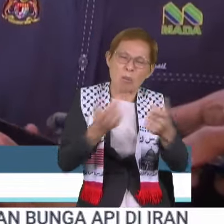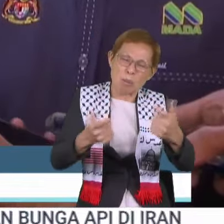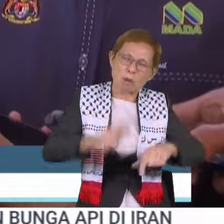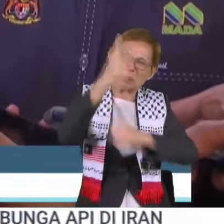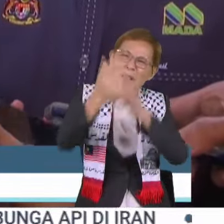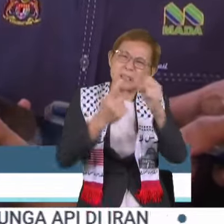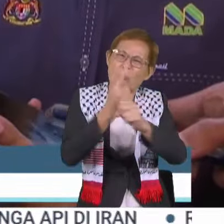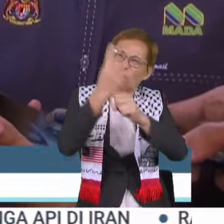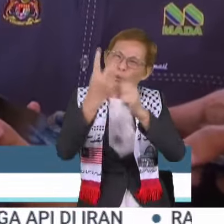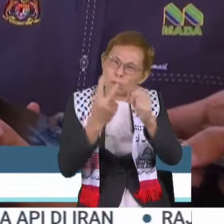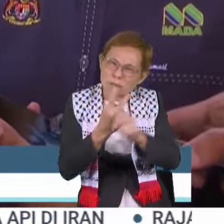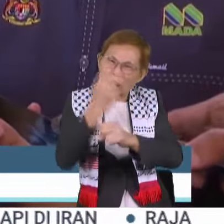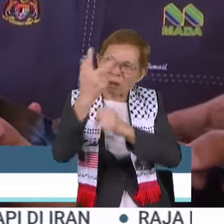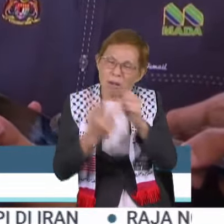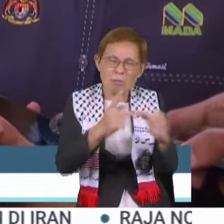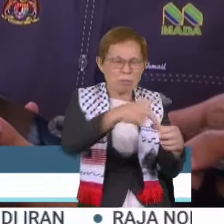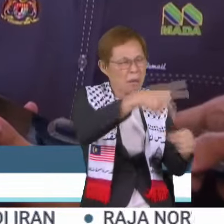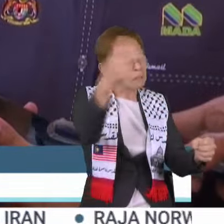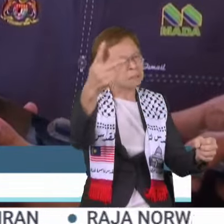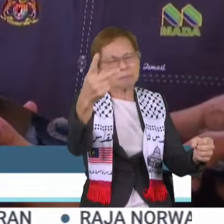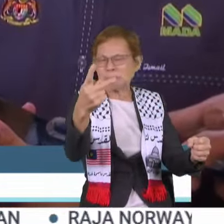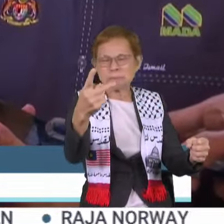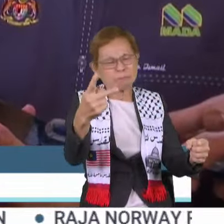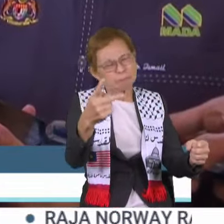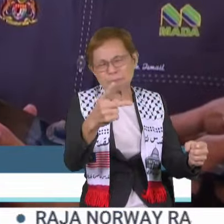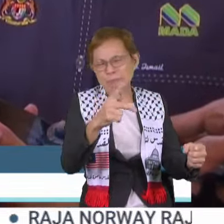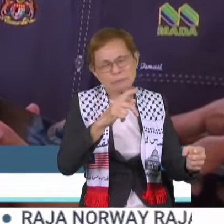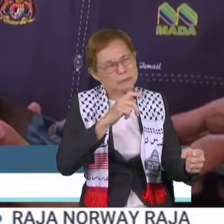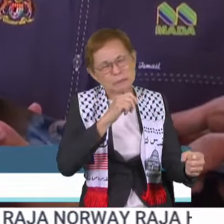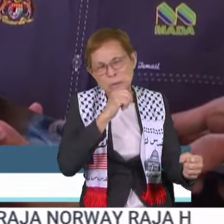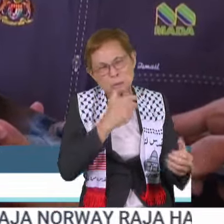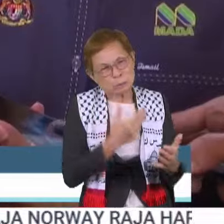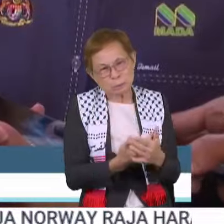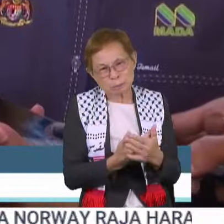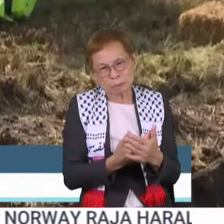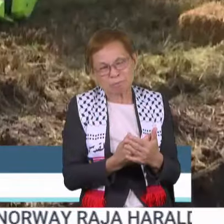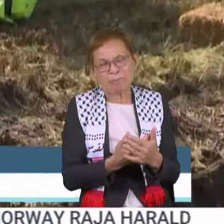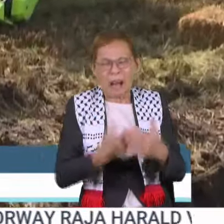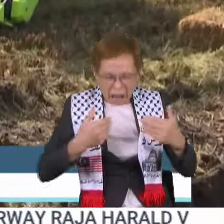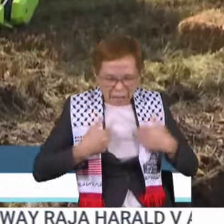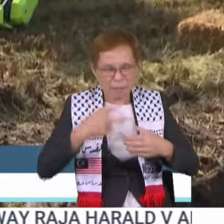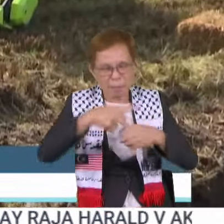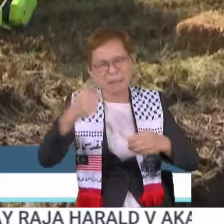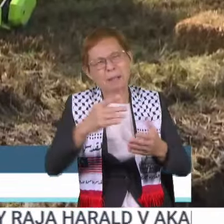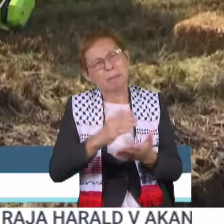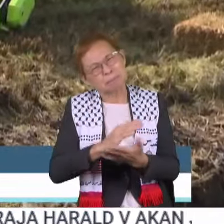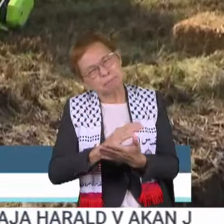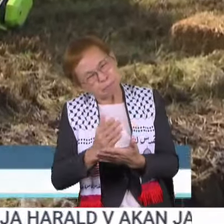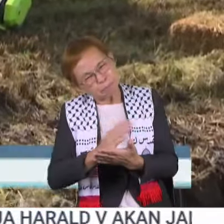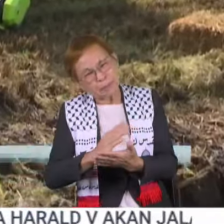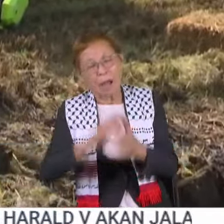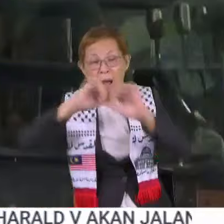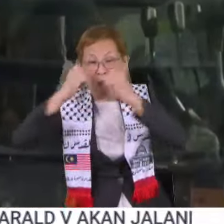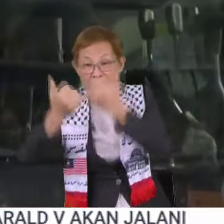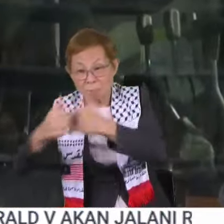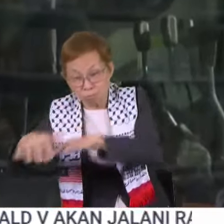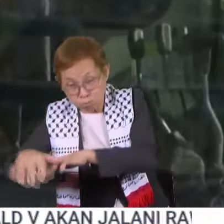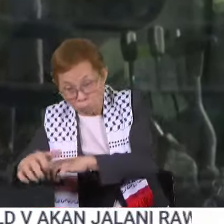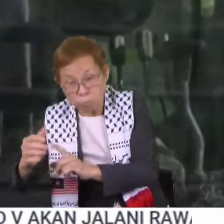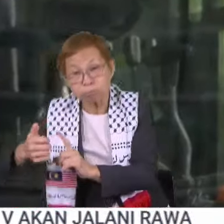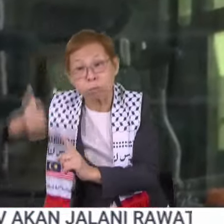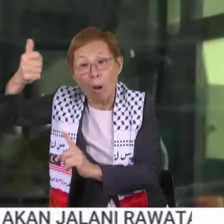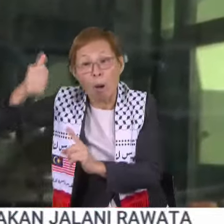menyebabkan hasil padi tidakangkan ada perengahan saia Berk pertanian